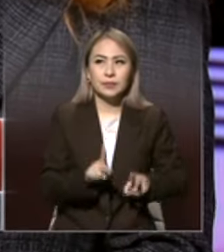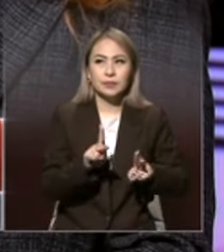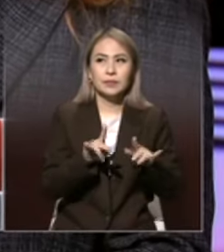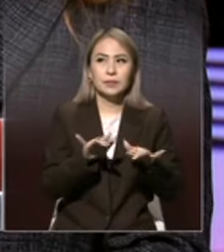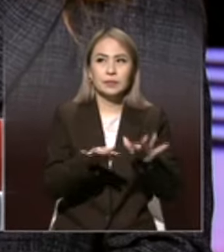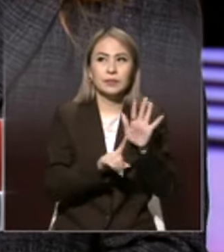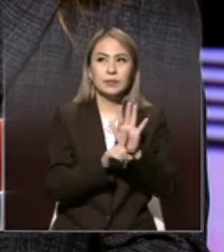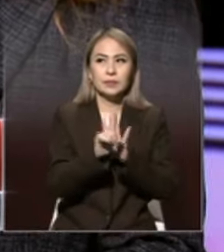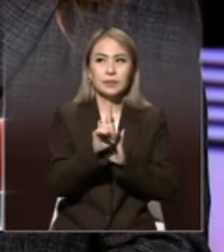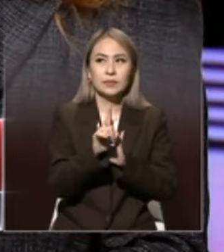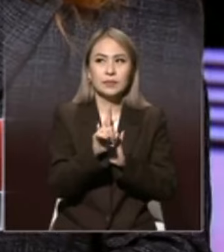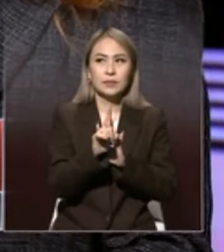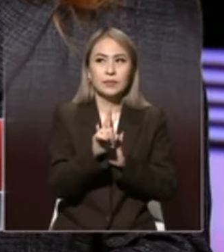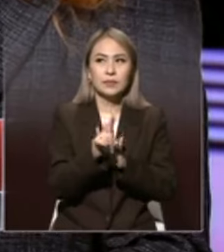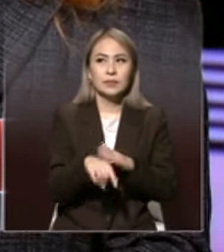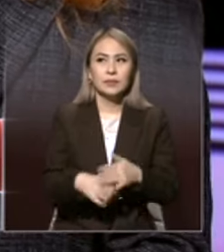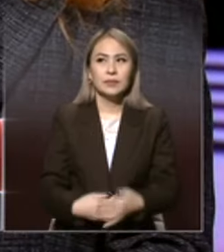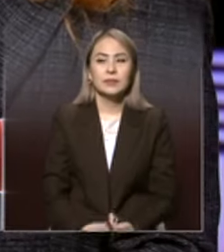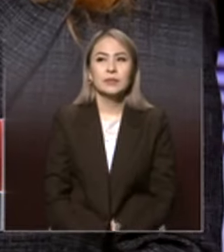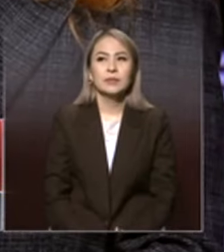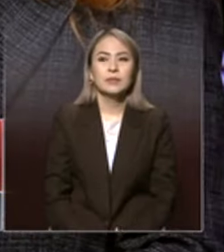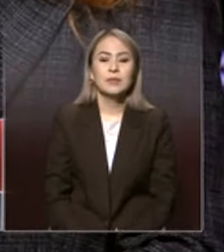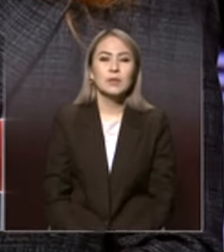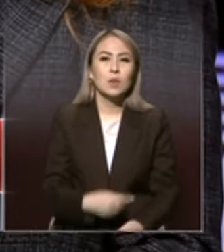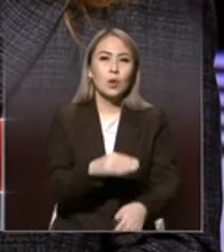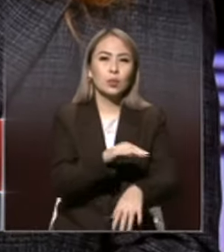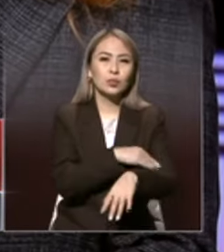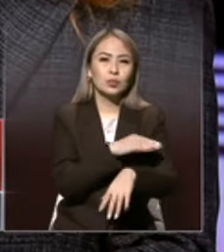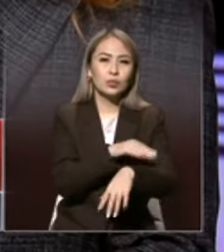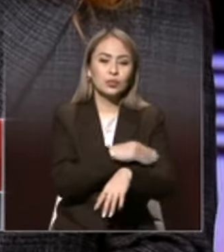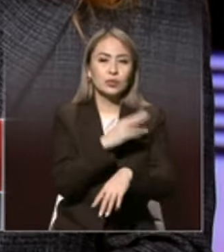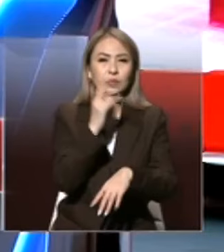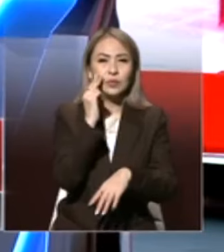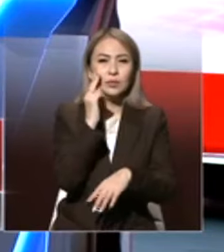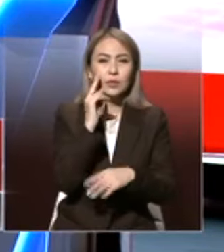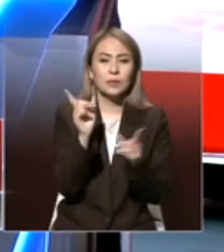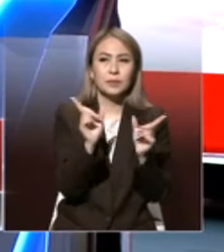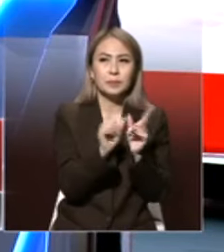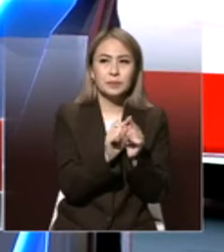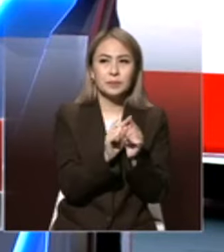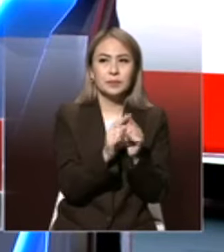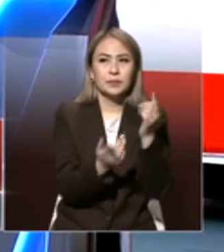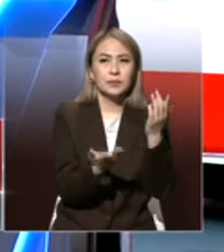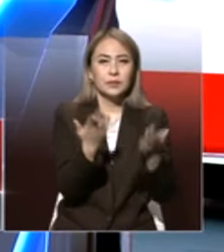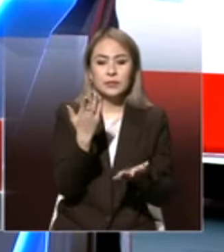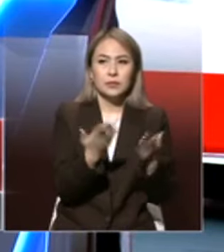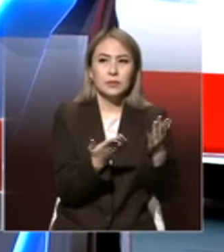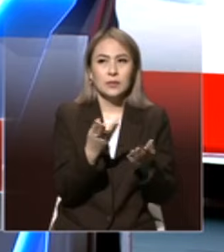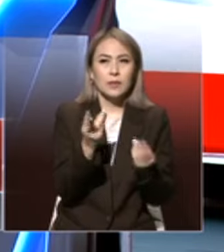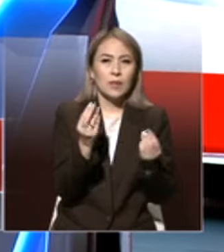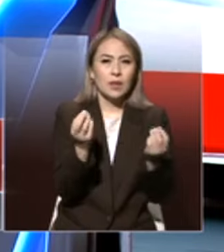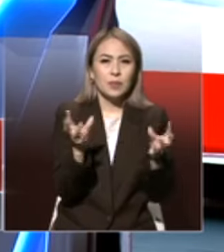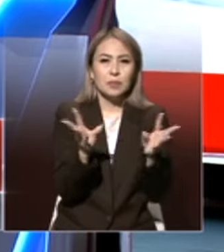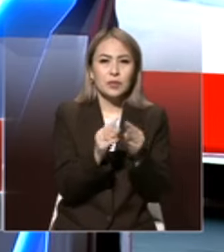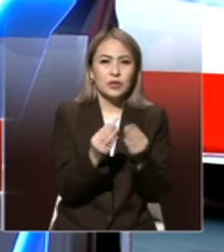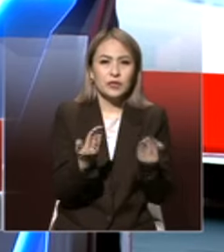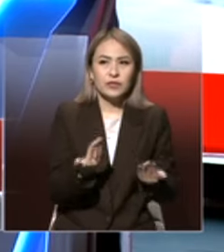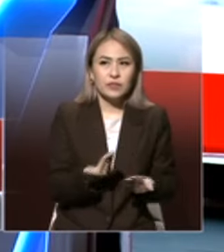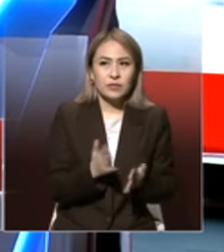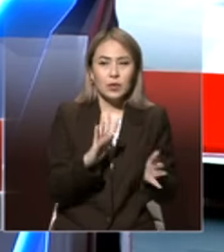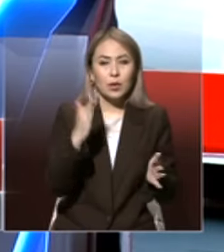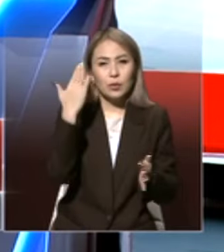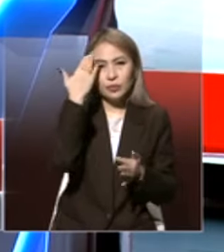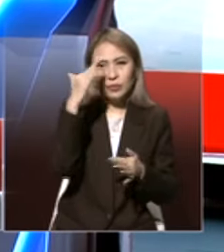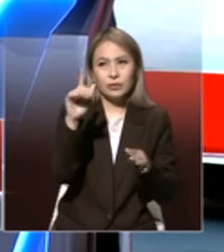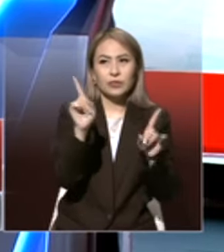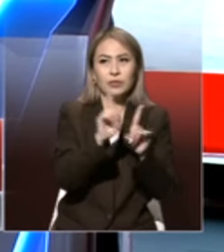Иә, бұл шантаж бір. Мынау айтты 90 күйеуі мен әйелінің арасында болған болсын, немесе ерлі зайыпты емес, сожитель емес бөтен